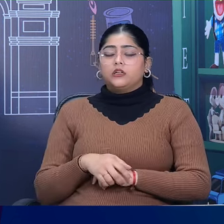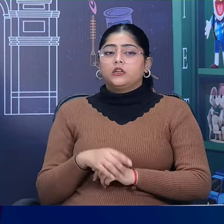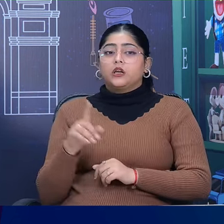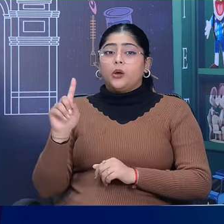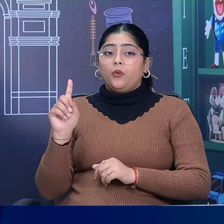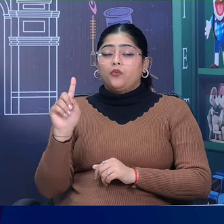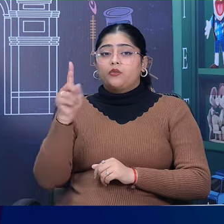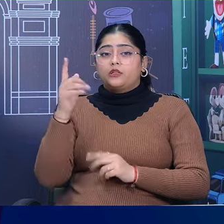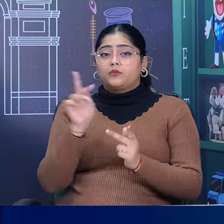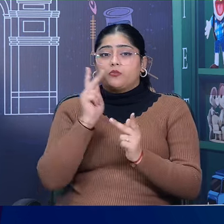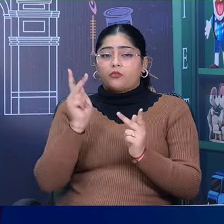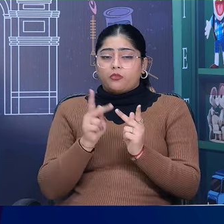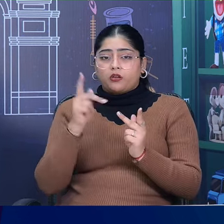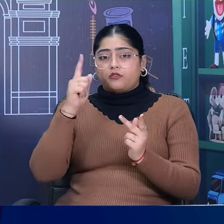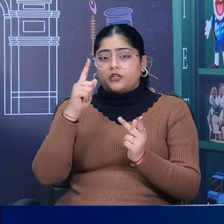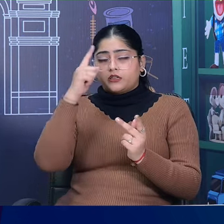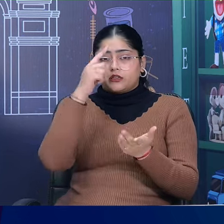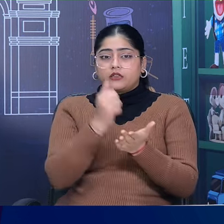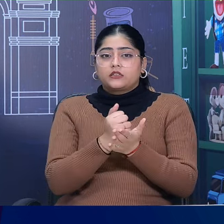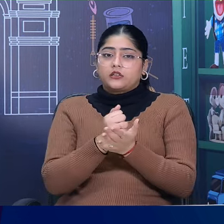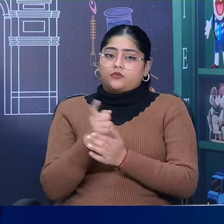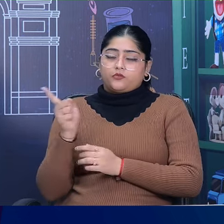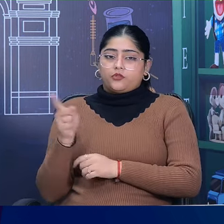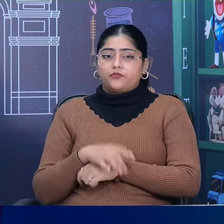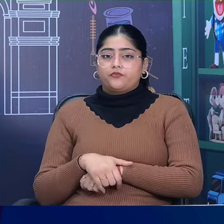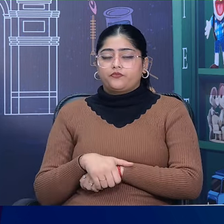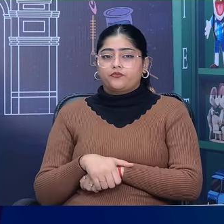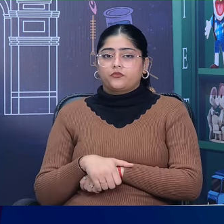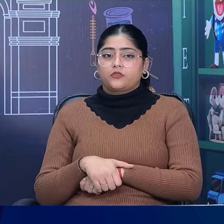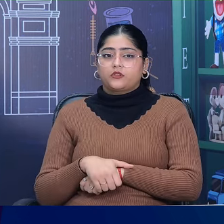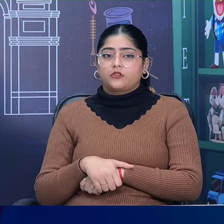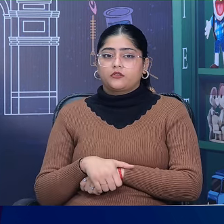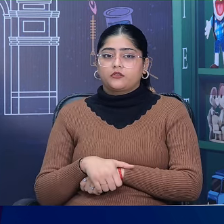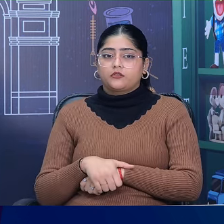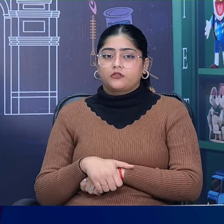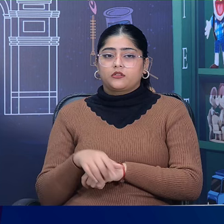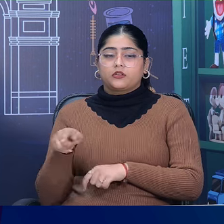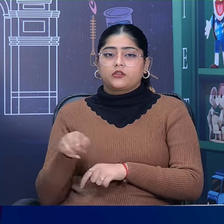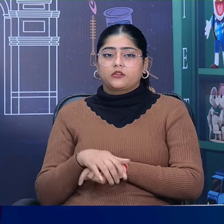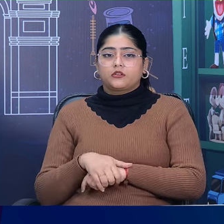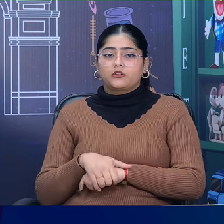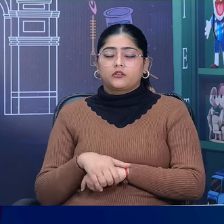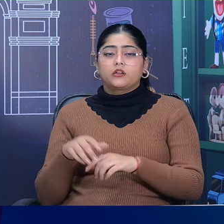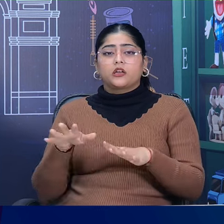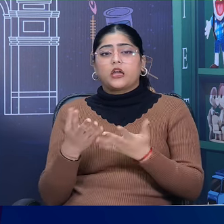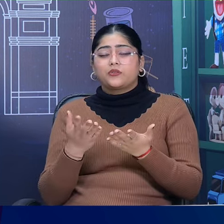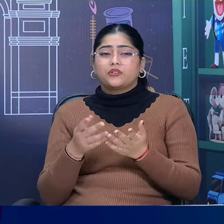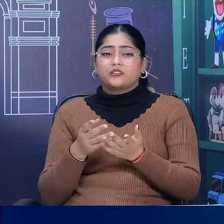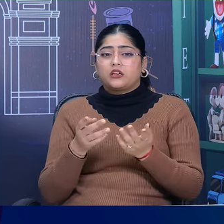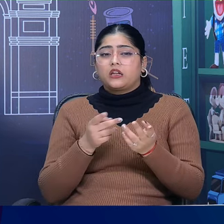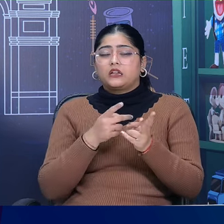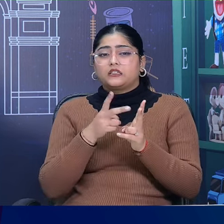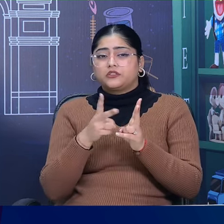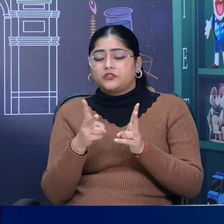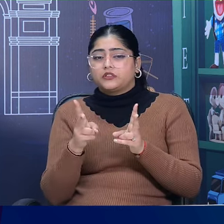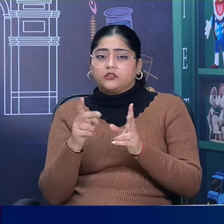किफायती जो डिसीजन है वो क्या है जी ऐसे में यह कह सकते हैं कि वोह एक विपक्ष पार्टी का रोल निभाएगी कि क्रॉस क्वेश्चनिंग करना कि